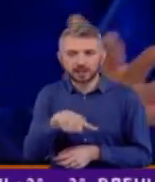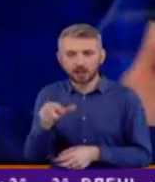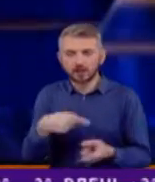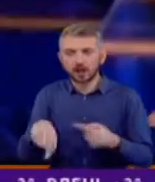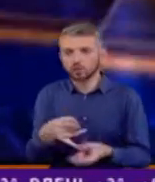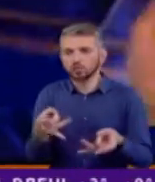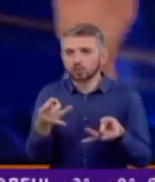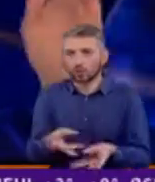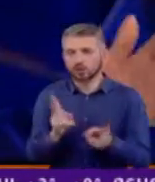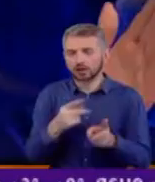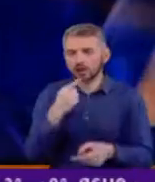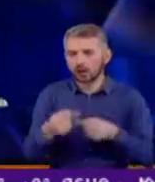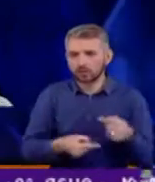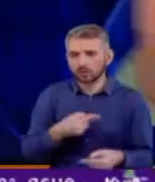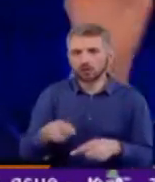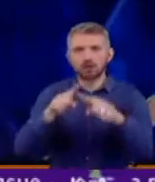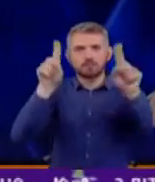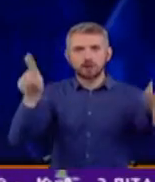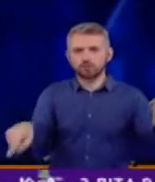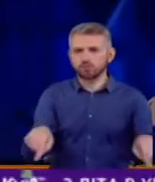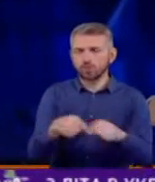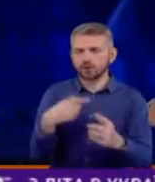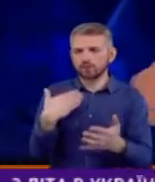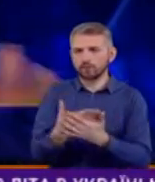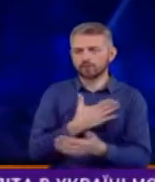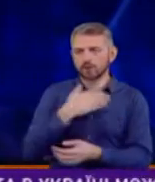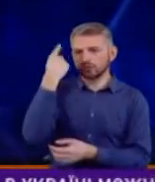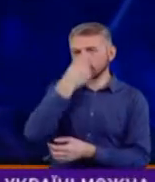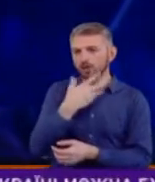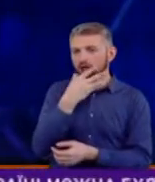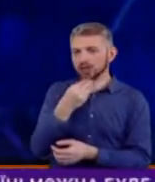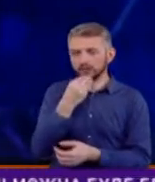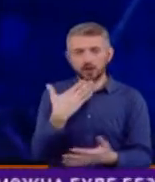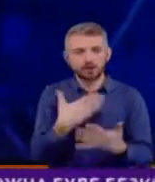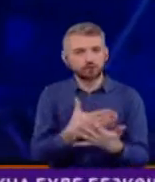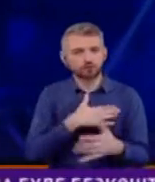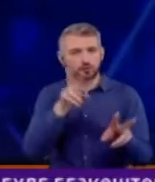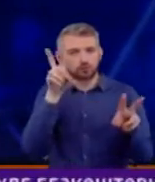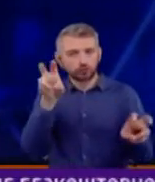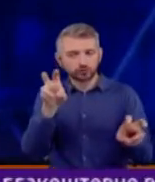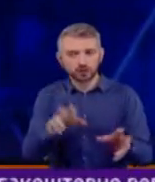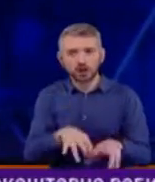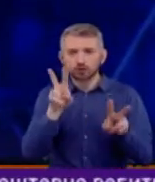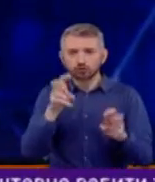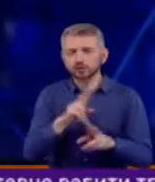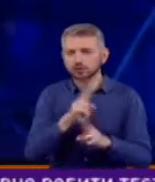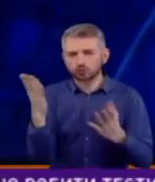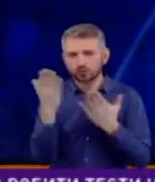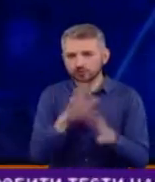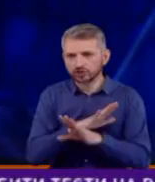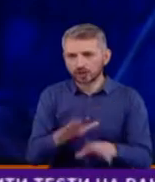они просто, как обычно, бигборд, вот мое лицо красивое, а вот мой лозунг. Лозунги никто не читает,